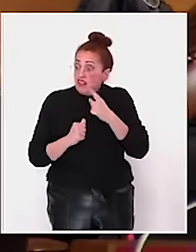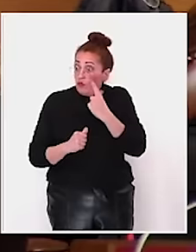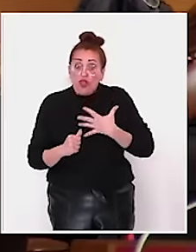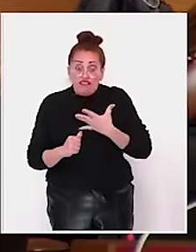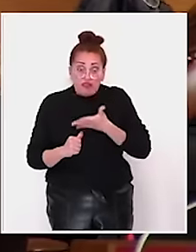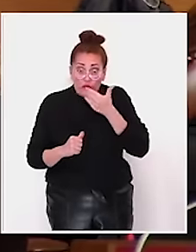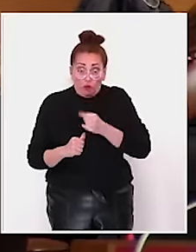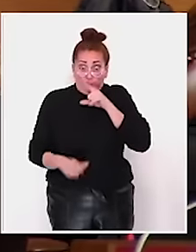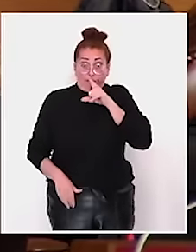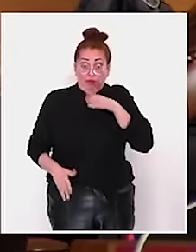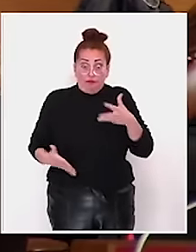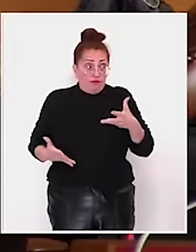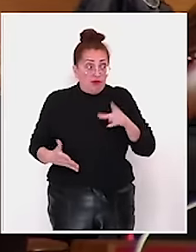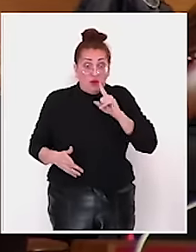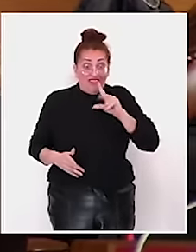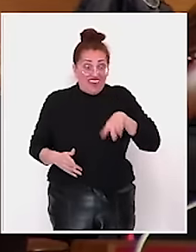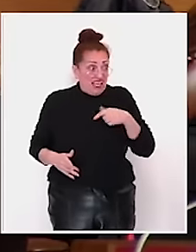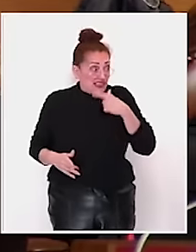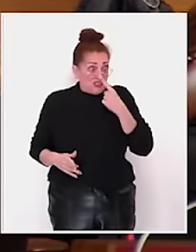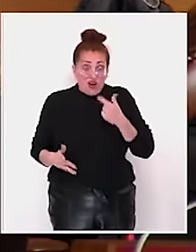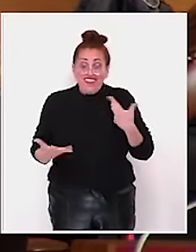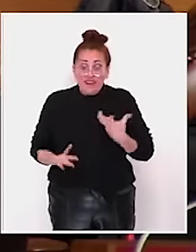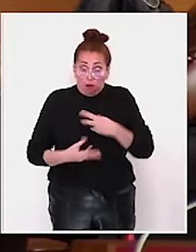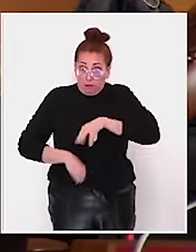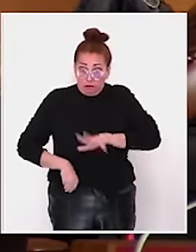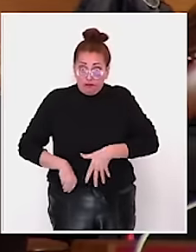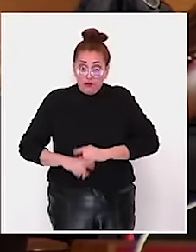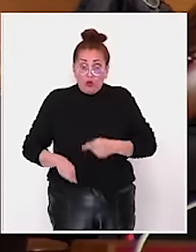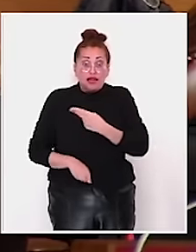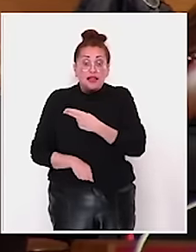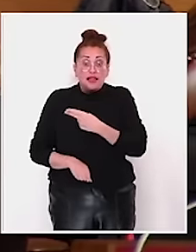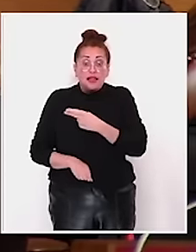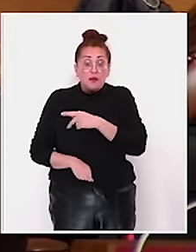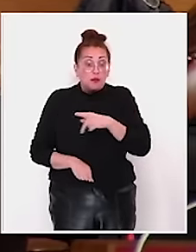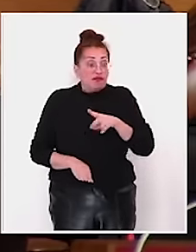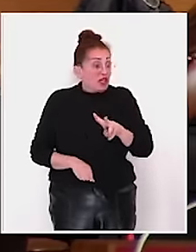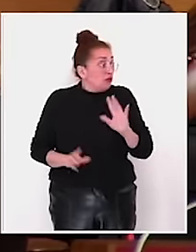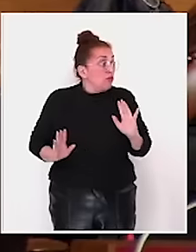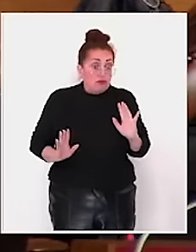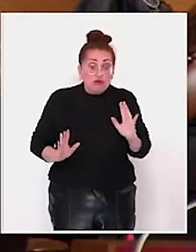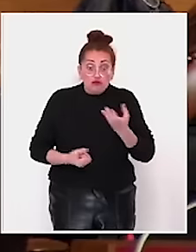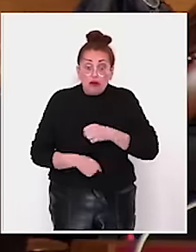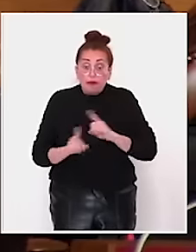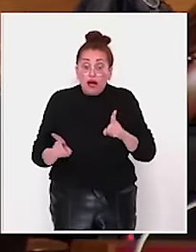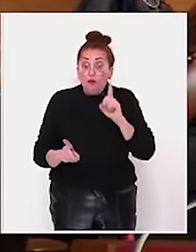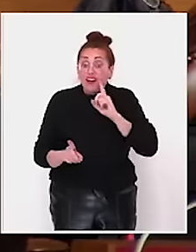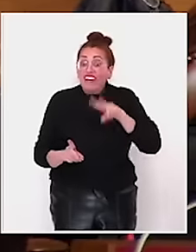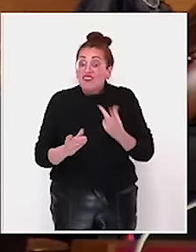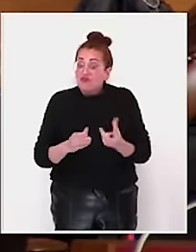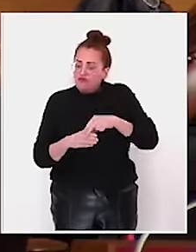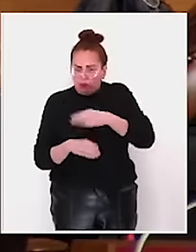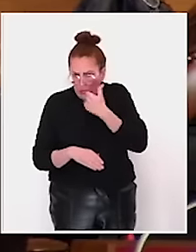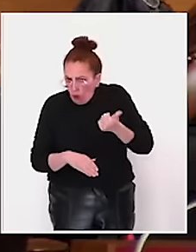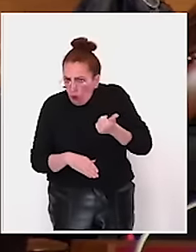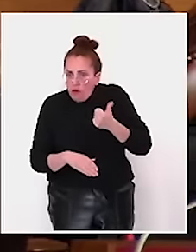parce qu'on sent pas qu'on est complètement à l'aise, et donc, en fait, on fait un NPPV, si ça vous dérange pas. Voilà, mais c'est aussi parce qu'on n'a pas eu une réflexion, mais c'est vrai qu'on